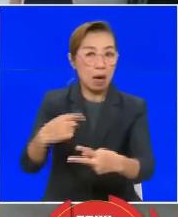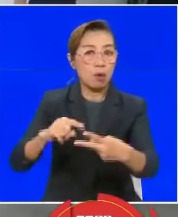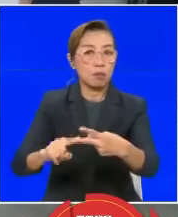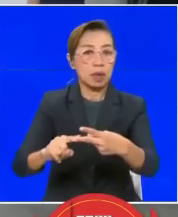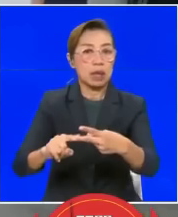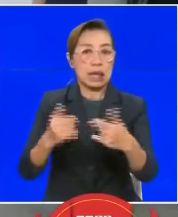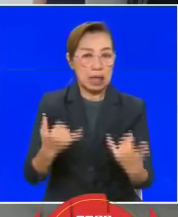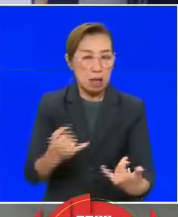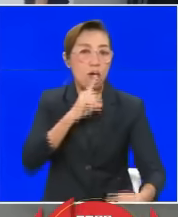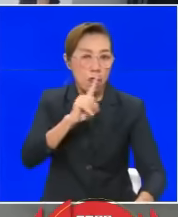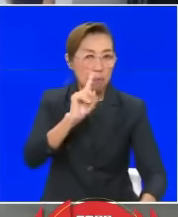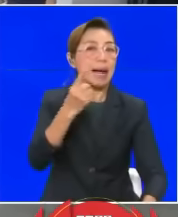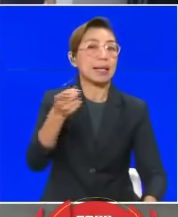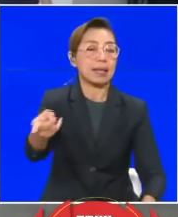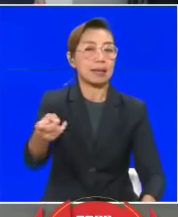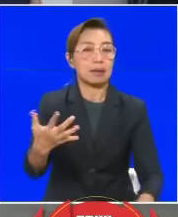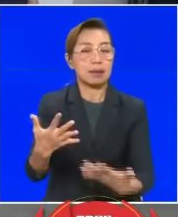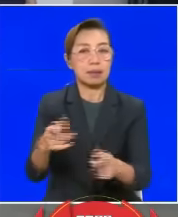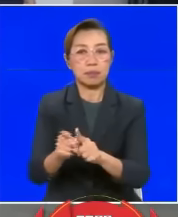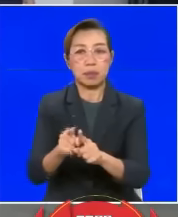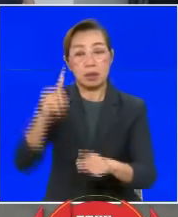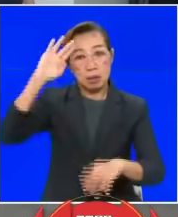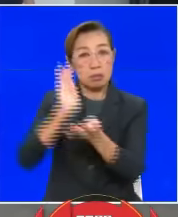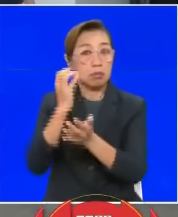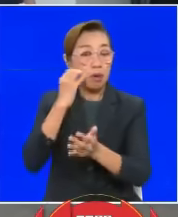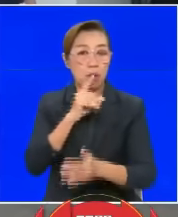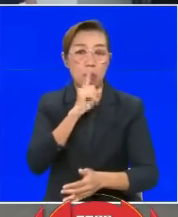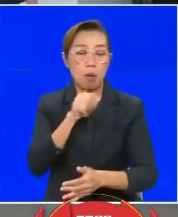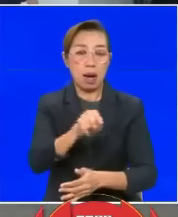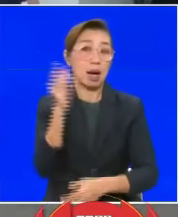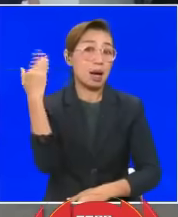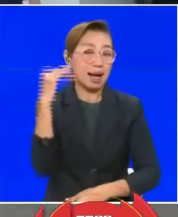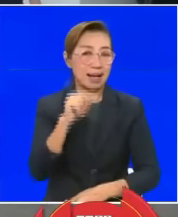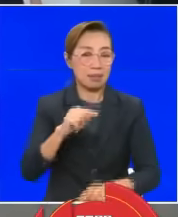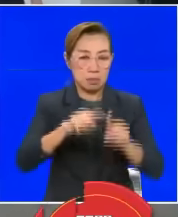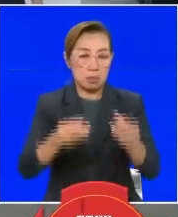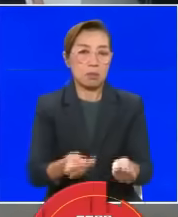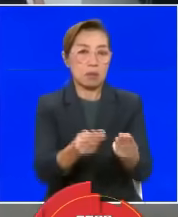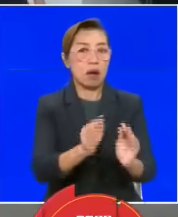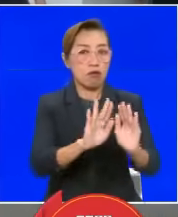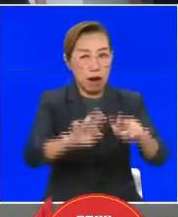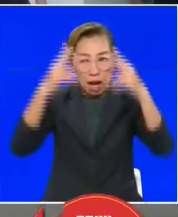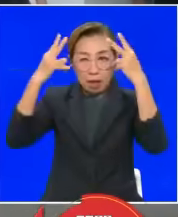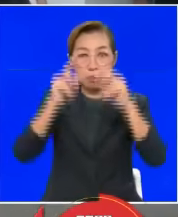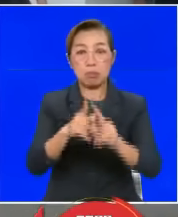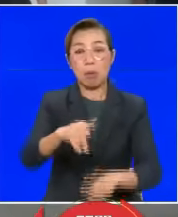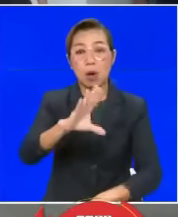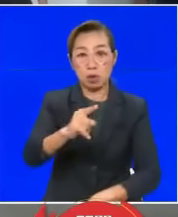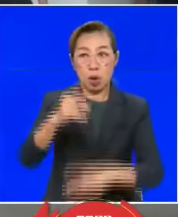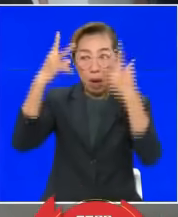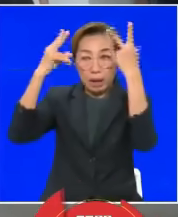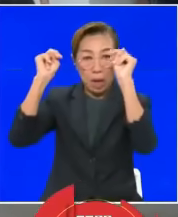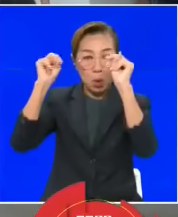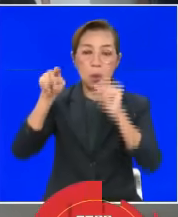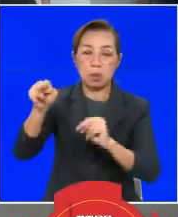กล่าวโทษรวมไปถึงได้บิ๊กโจ๊กเนี่ยได้มีการชี้แจงประเด็นที่ได้ถอนคำร้องในการตรวจสอบนายกรัฐมนตรีทั้ง 2เรื่อง